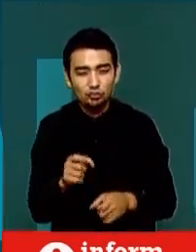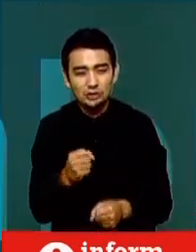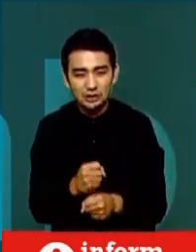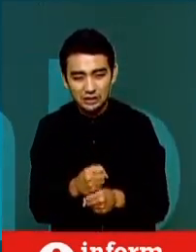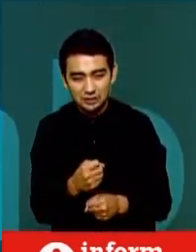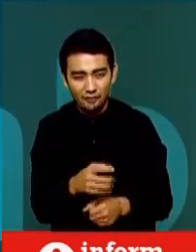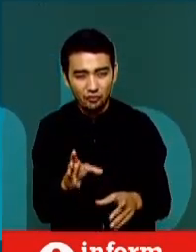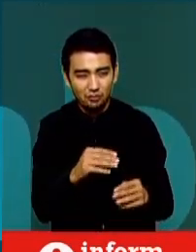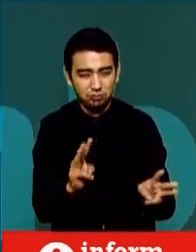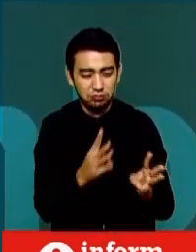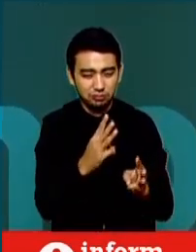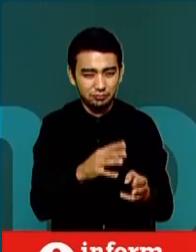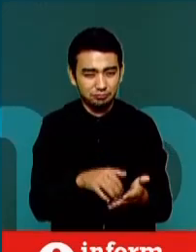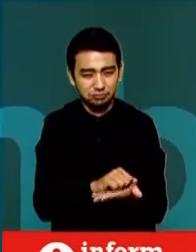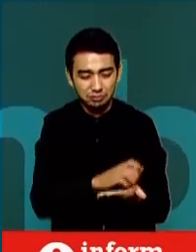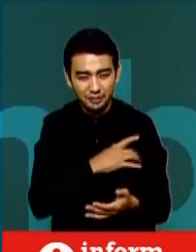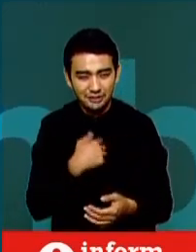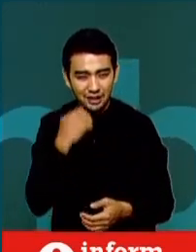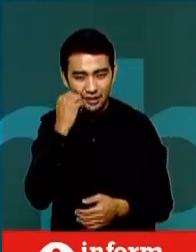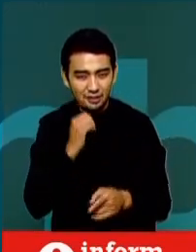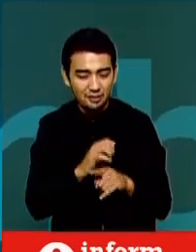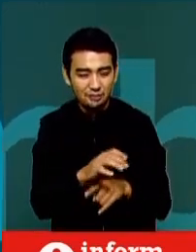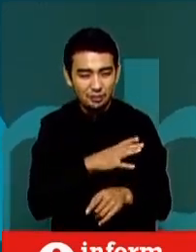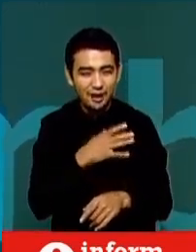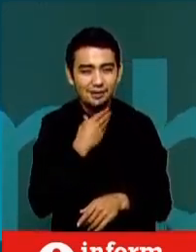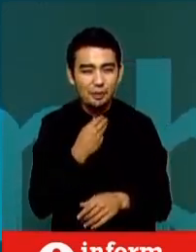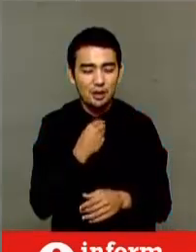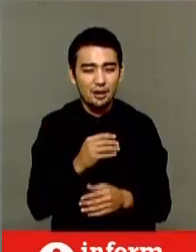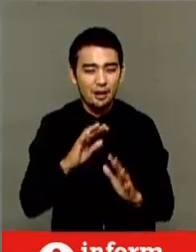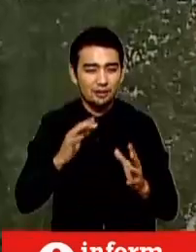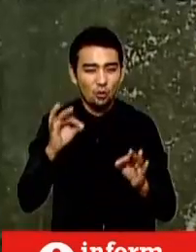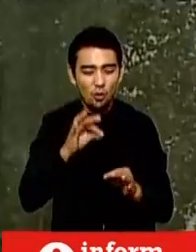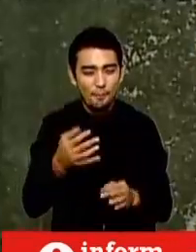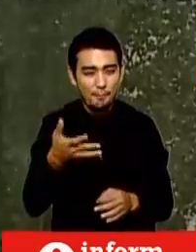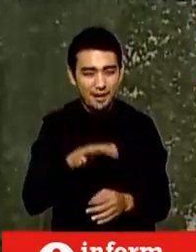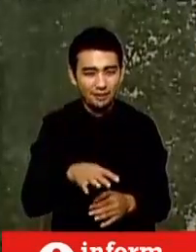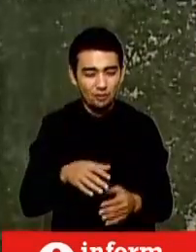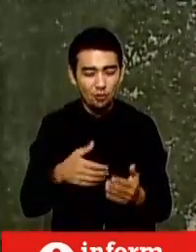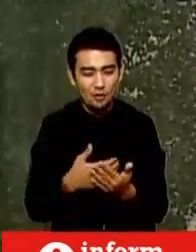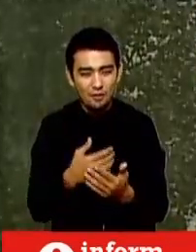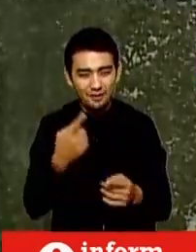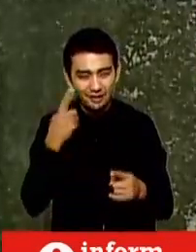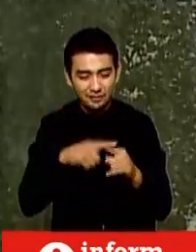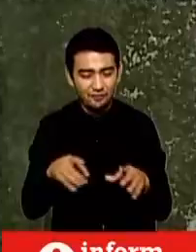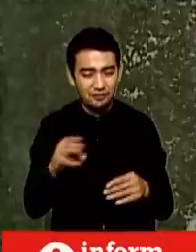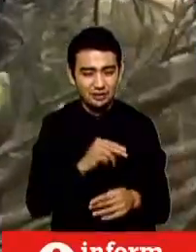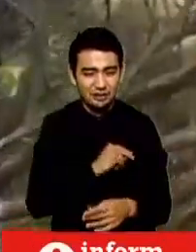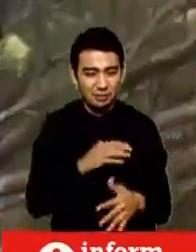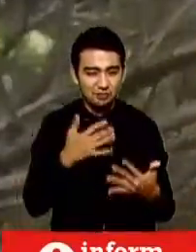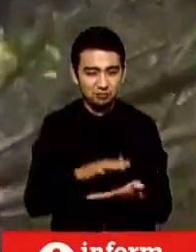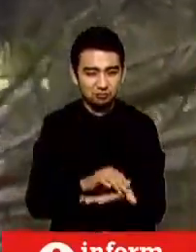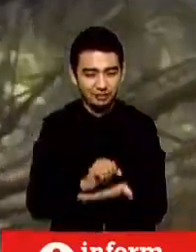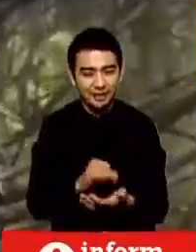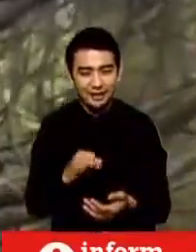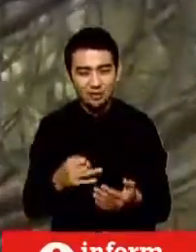деп отыр. Ал алапат орман өртін сөндіру кезінде Семей орманы мекемесінің 5 бірлік техникасы жарамсыз болып қалған екен. Енді олардың орнын